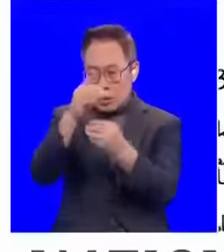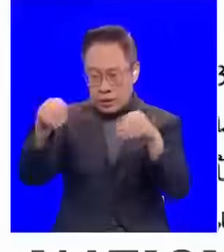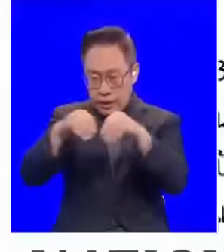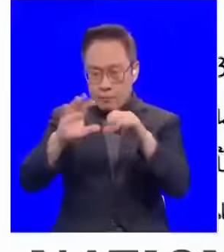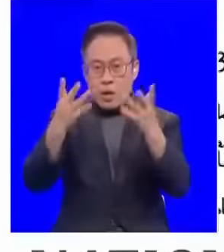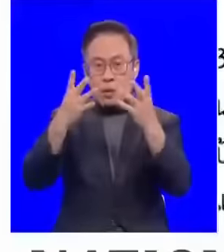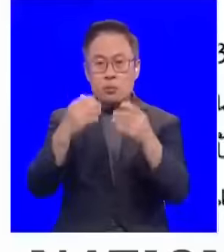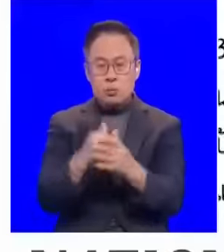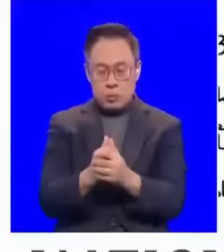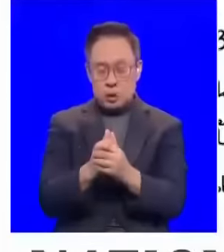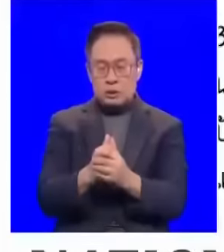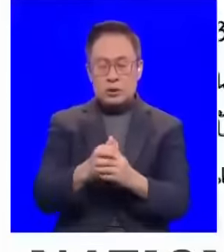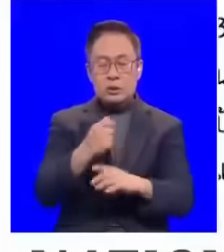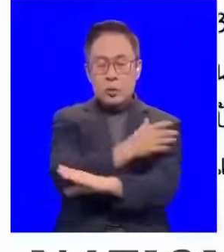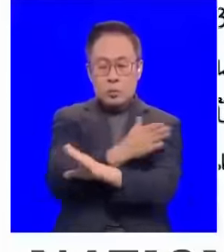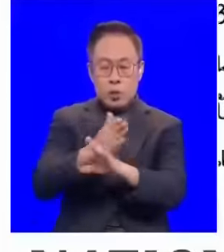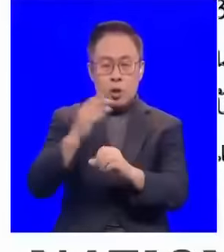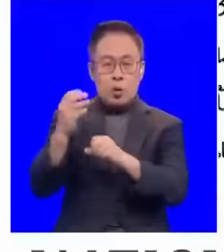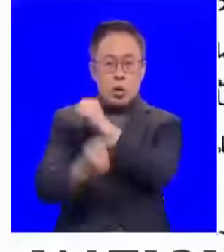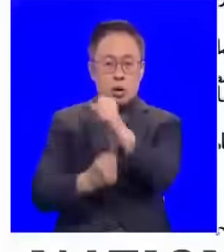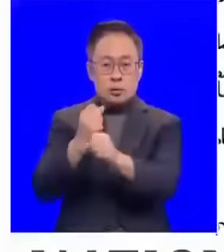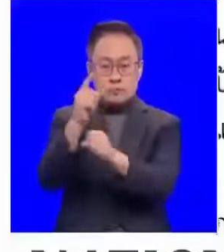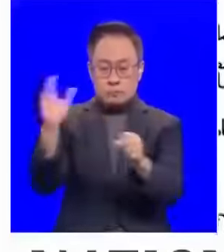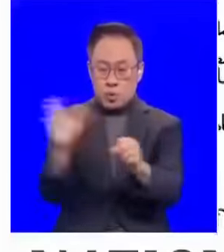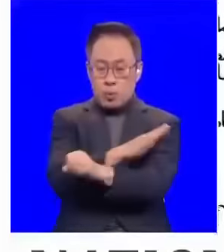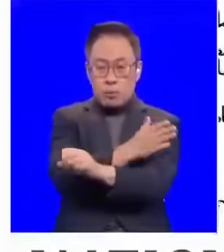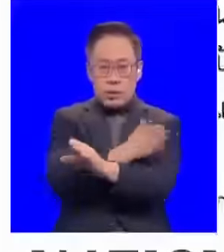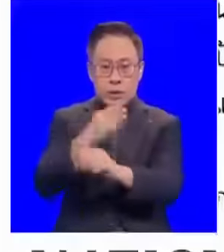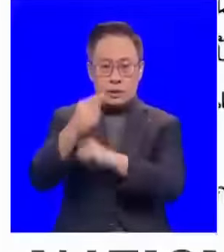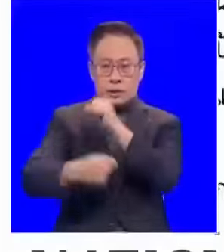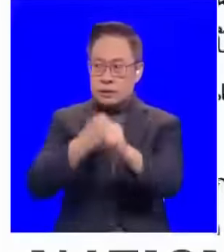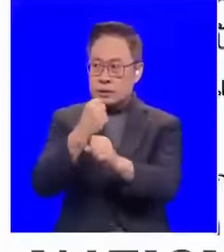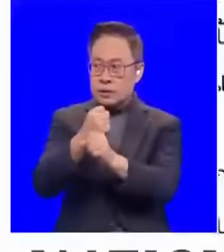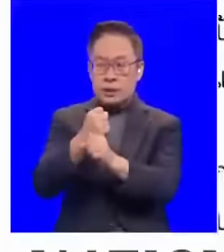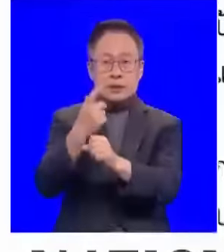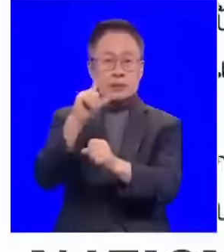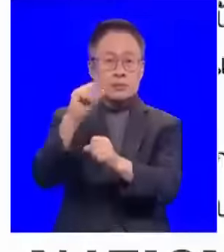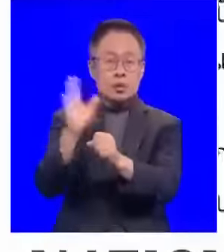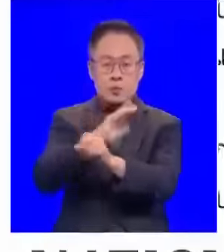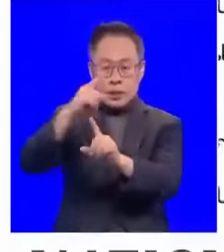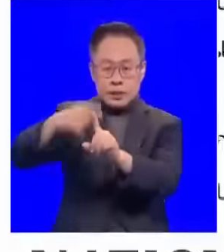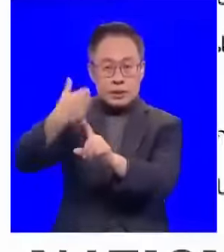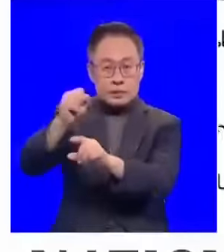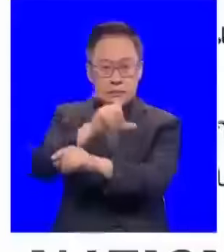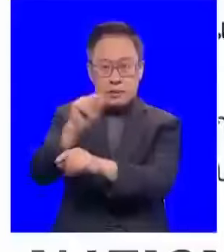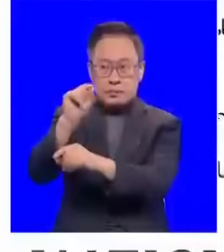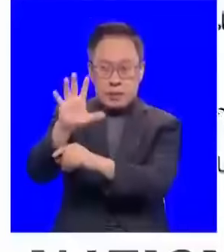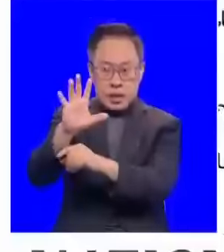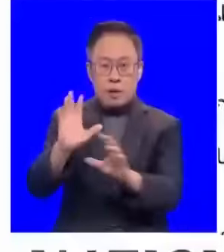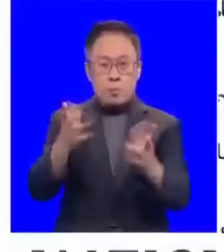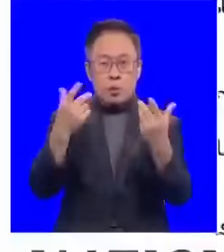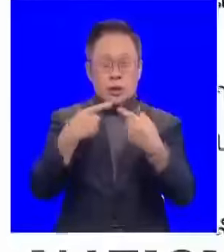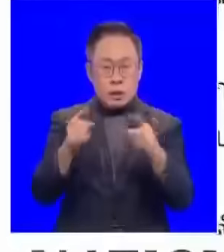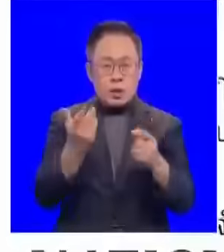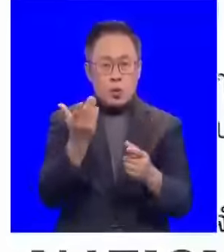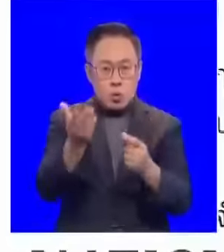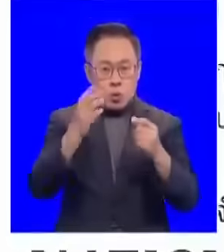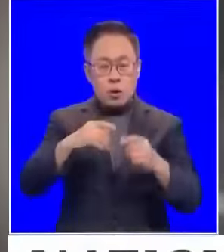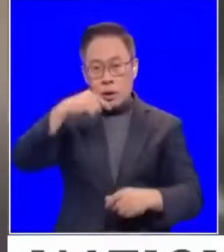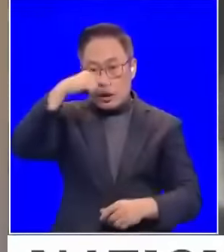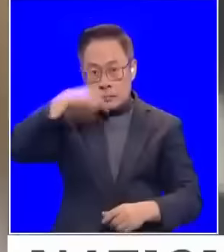าดอายุความแต่พรรคไทยสร้างไทยขอเรียกร้องให้รัฐบาลใช้เวลาที่เหลืออย่างสุดความสามารถในการติดตามตัวจำเลยมา